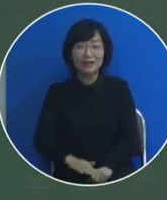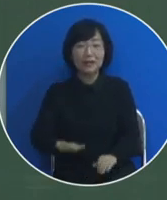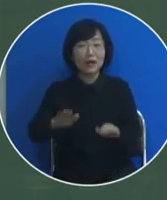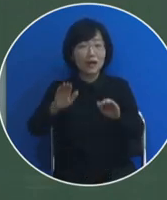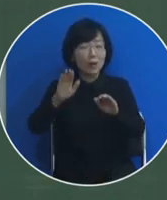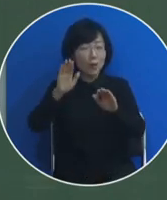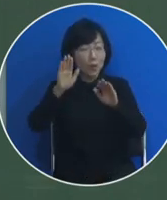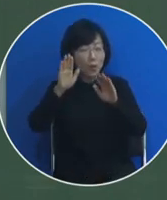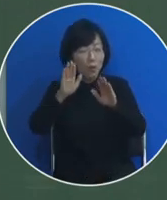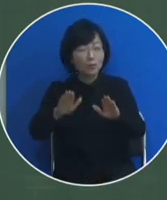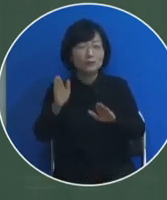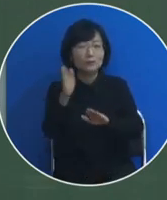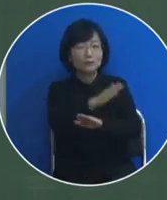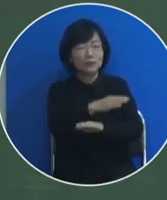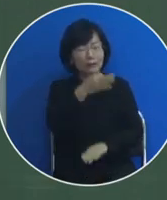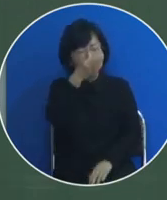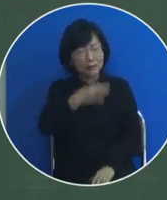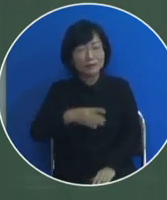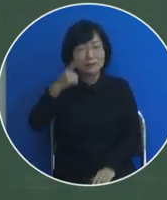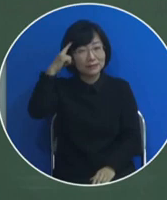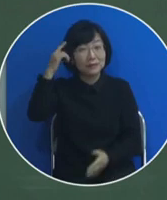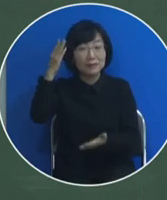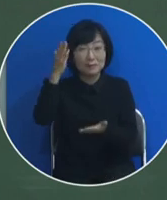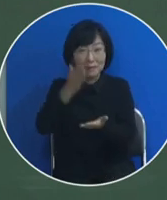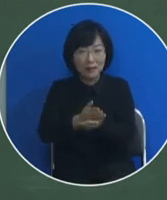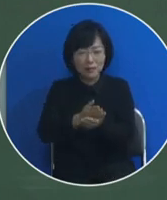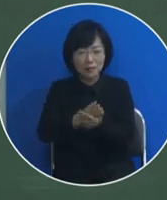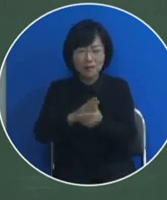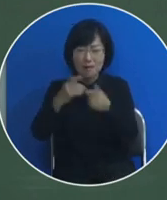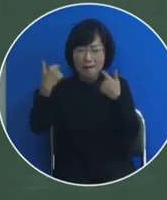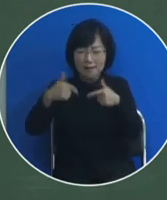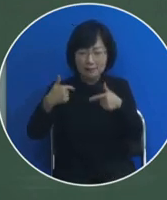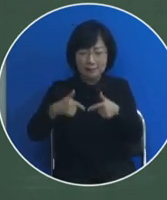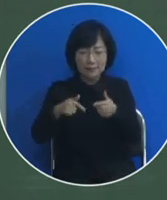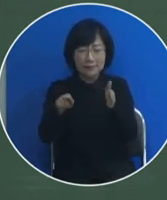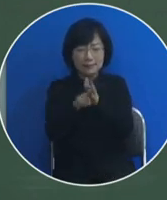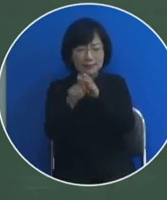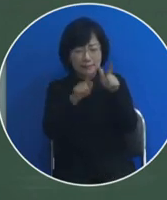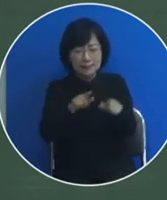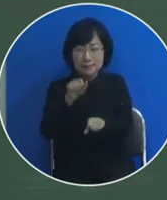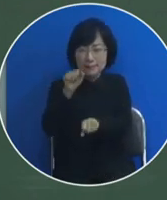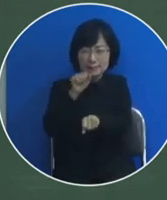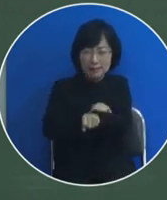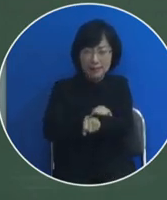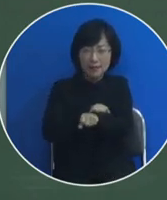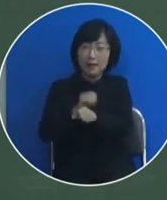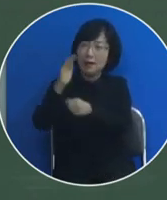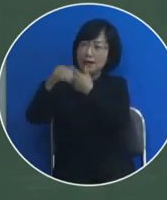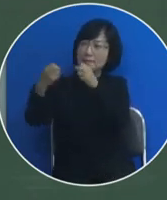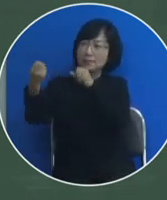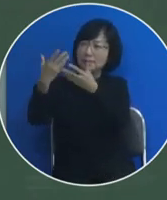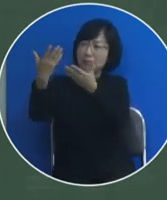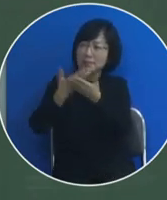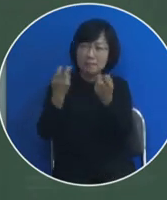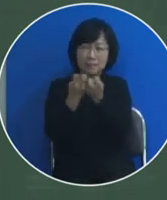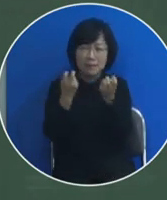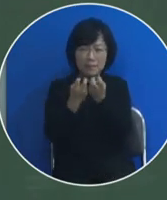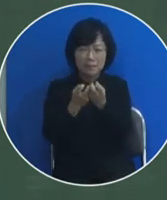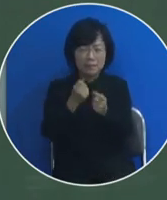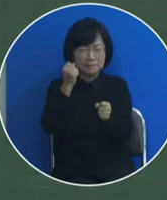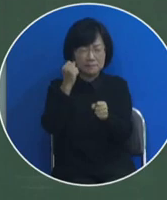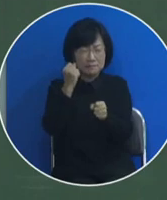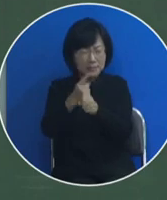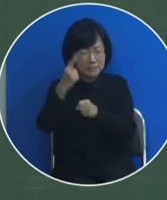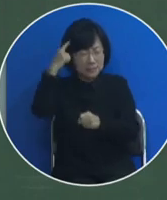today, it should not be difficult. 그 답을 항상 갖고 있어야 됩니다. Because you must always have that answer. 작은 일 하든 큰 일을 하든 항상 갖고 있어야 돼요.